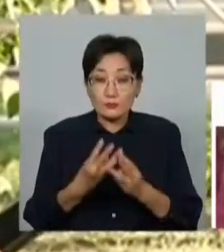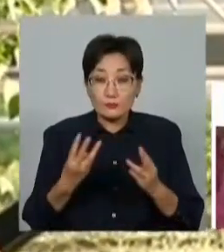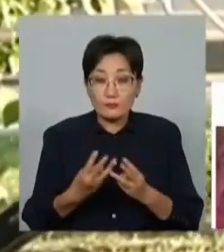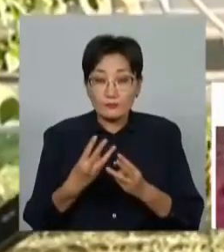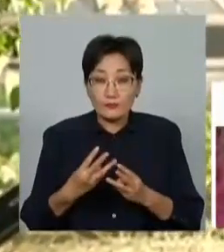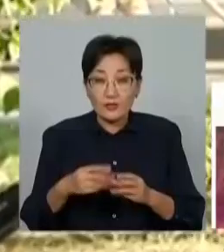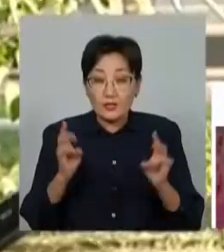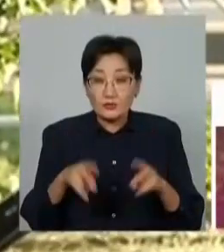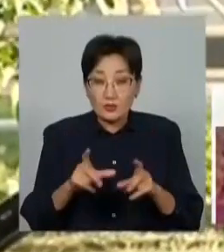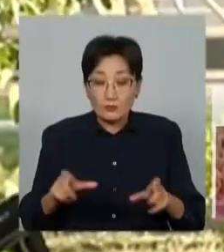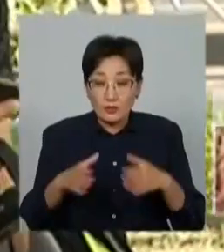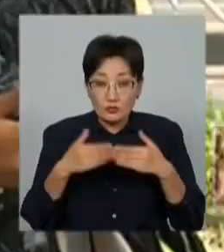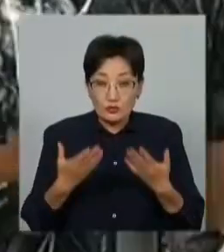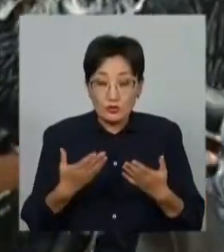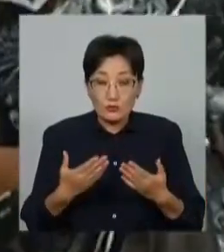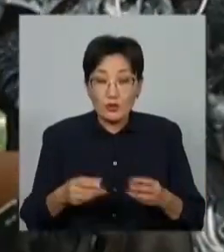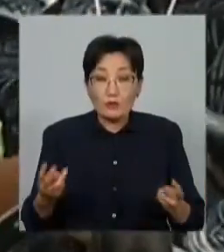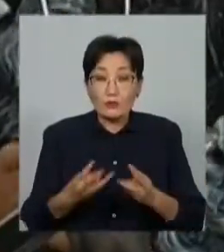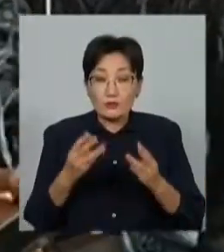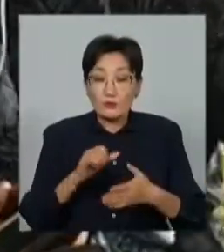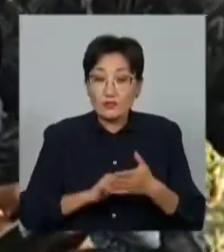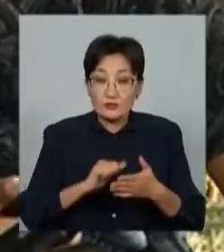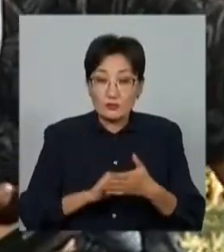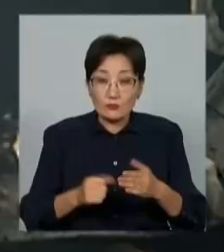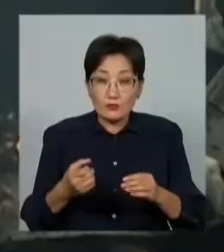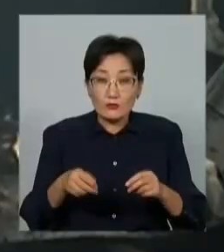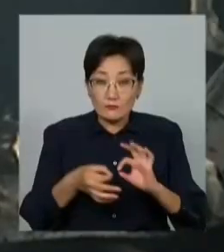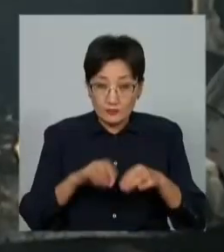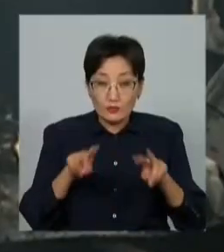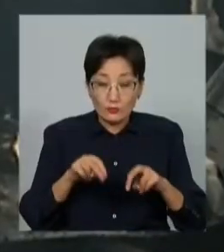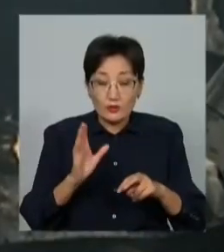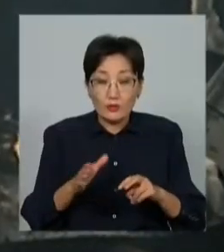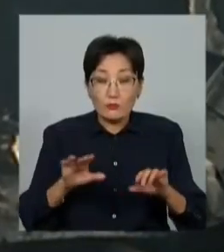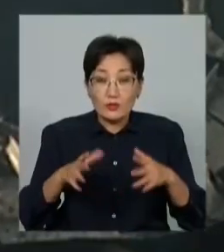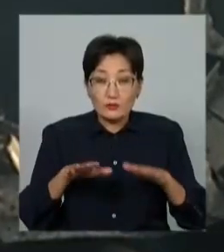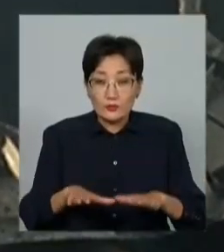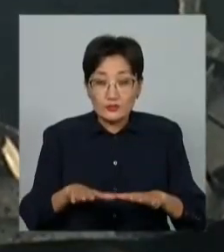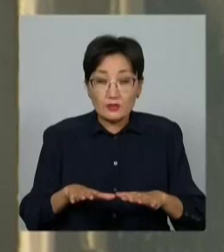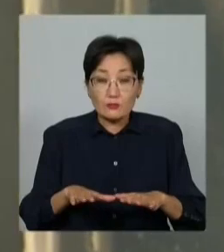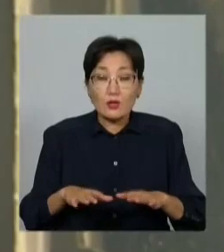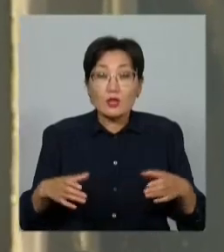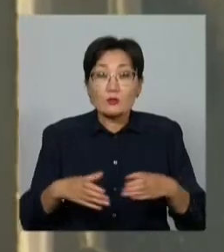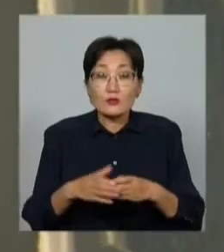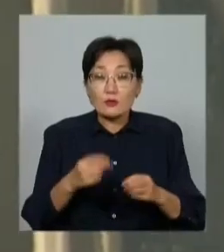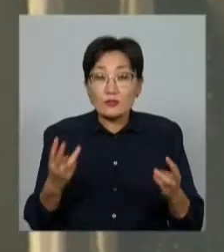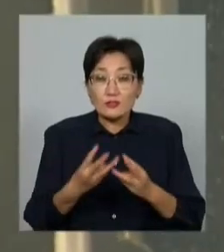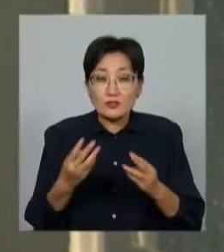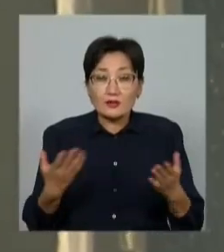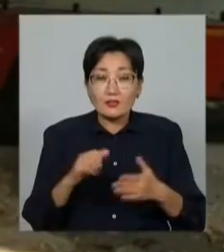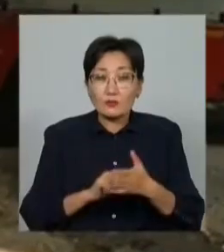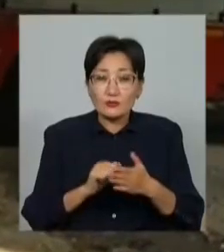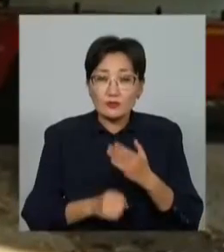Өртте зардап шеккен адамдар жоқ, өрттің себебі анықталуда. Оқиға орындарына штаб құрылды. Қазір қызыл жалының